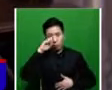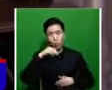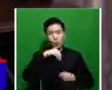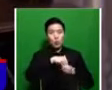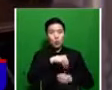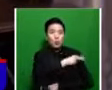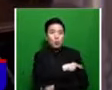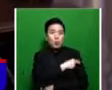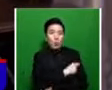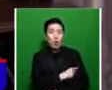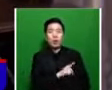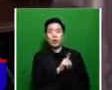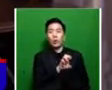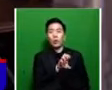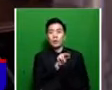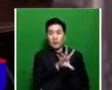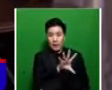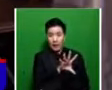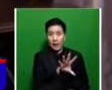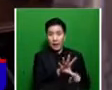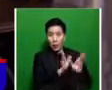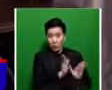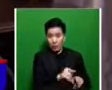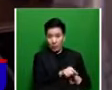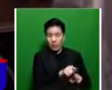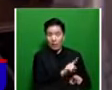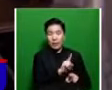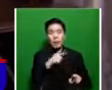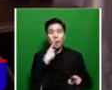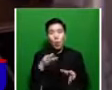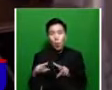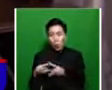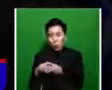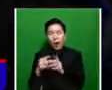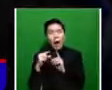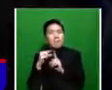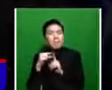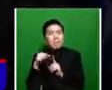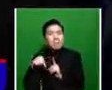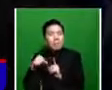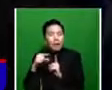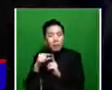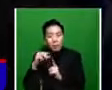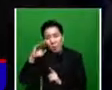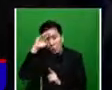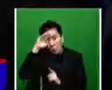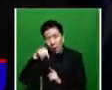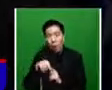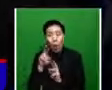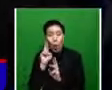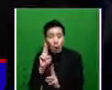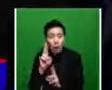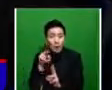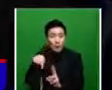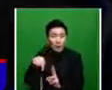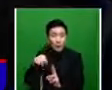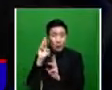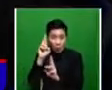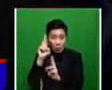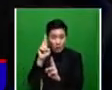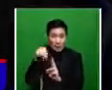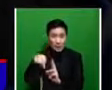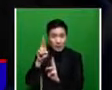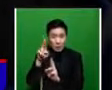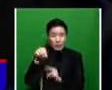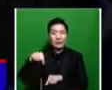งพยาบาล135รายในขณะที่ผมอยากจะใช้กลุ่มคำว่าผู้ป่วยอยู่ในข่ายเฝ้าระวังนะครับผู้ป่วยอยู่